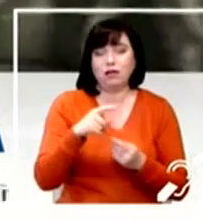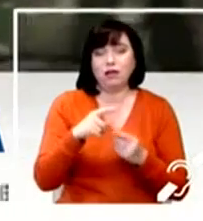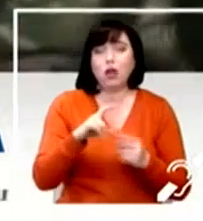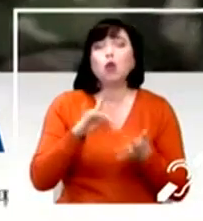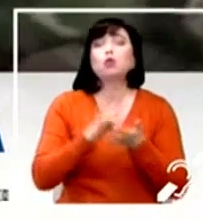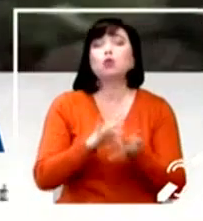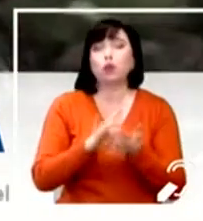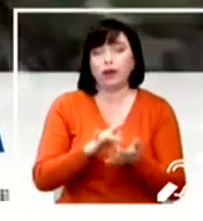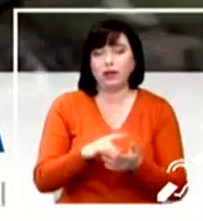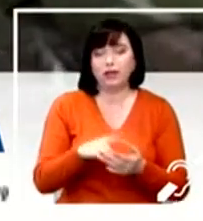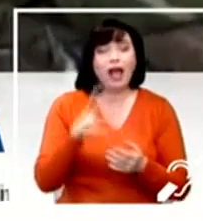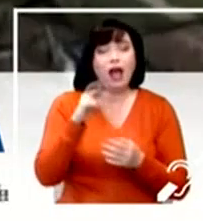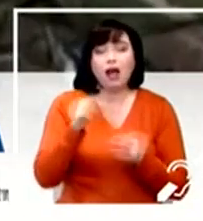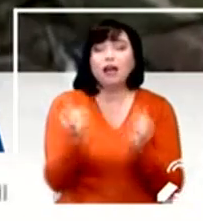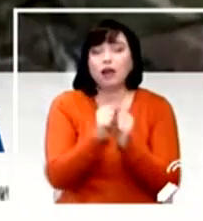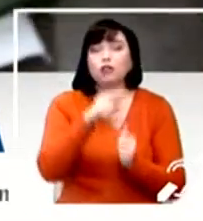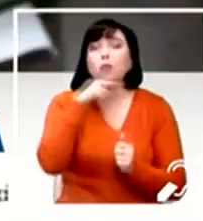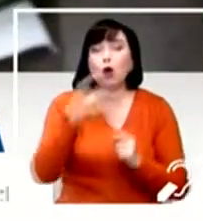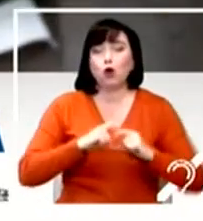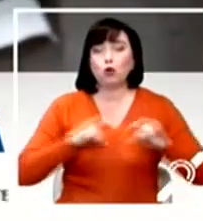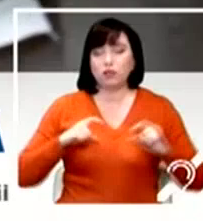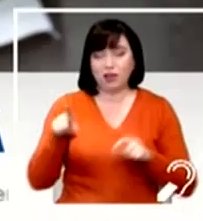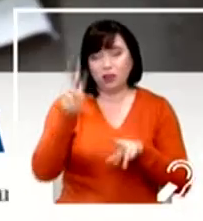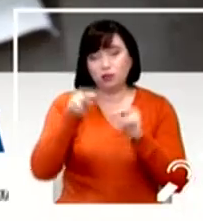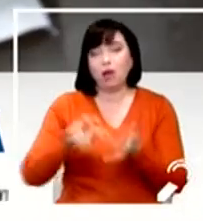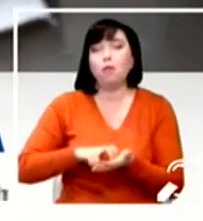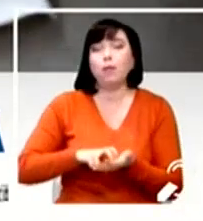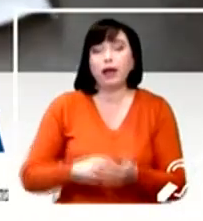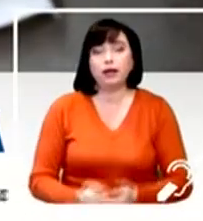inscripția turist alături de steagul Rusiei.